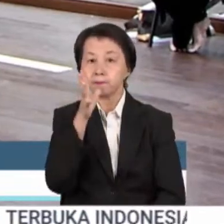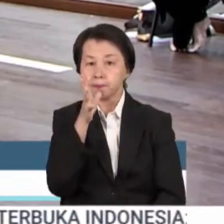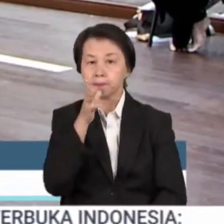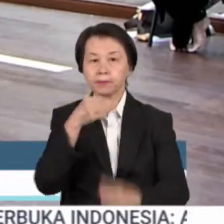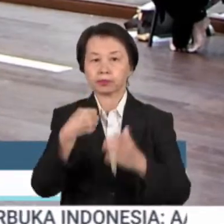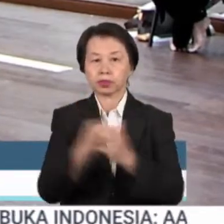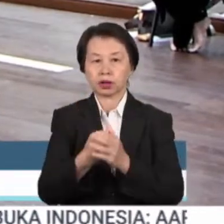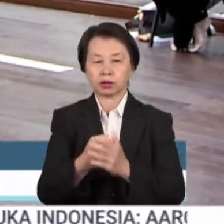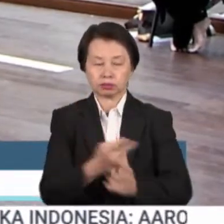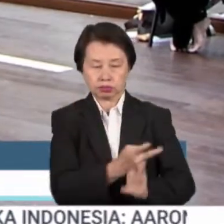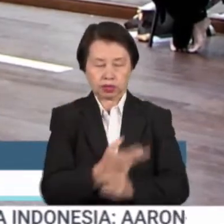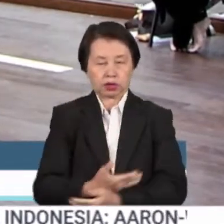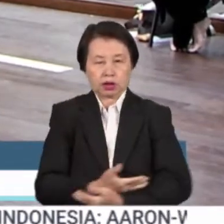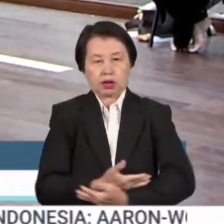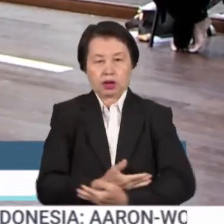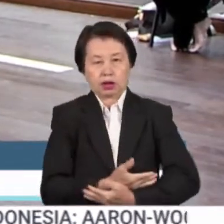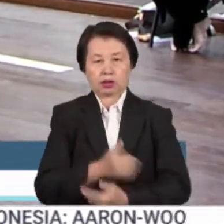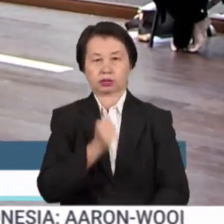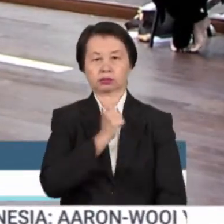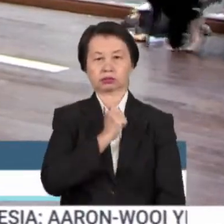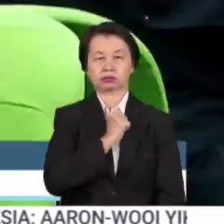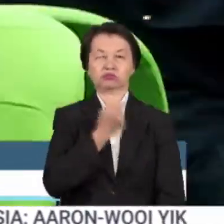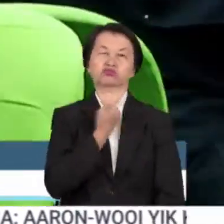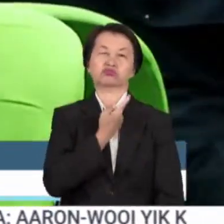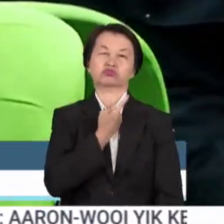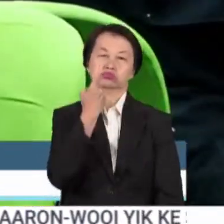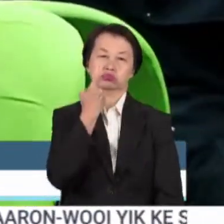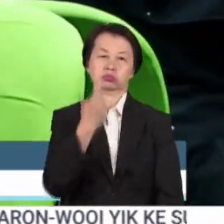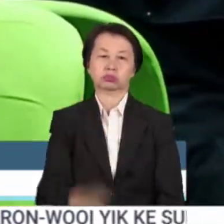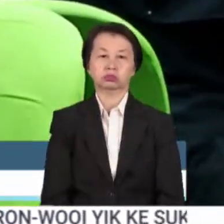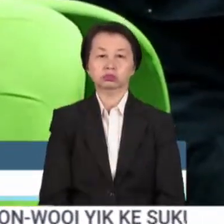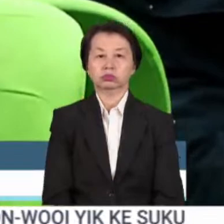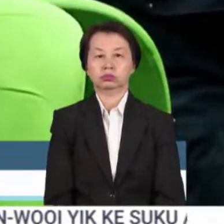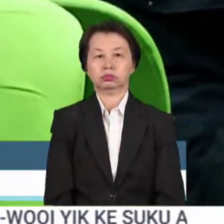dalam menyara anak-anaknya sendirian.